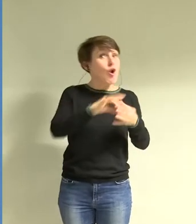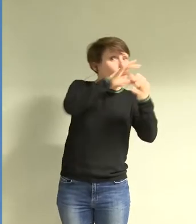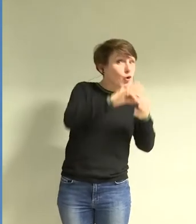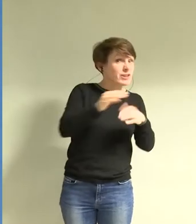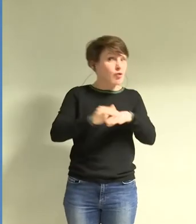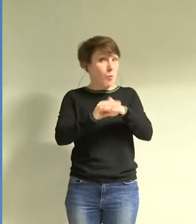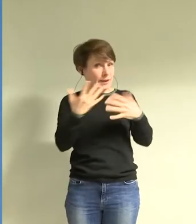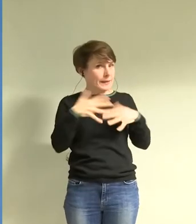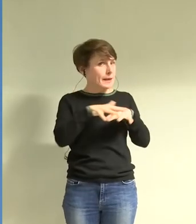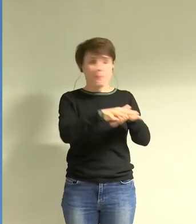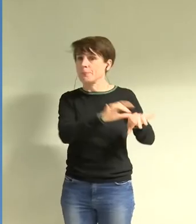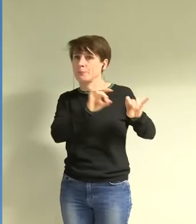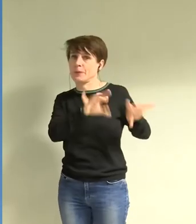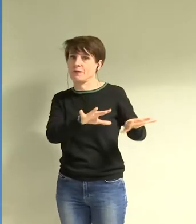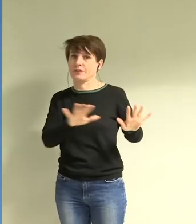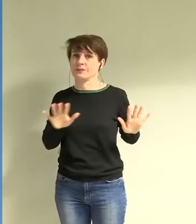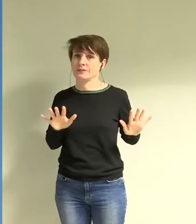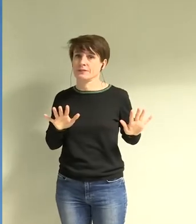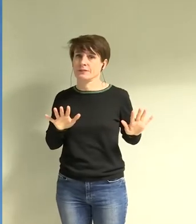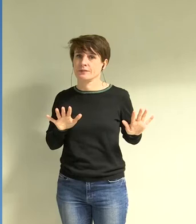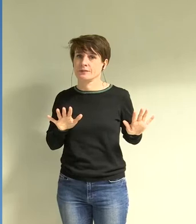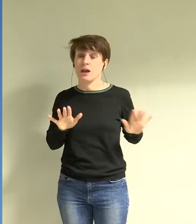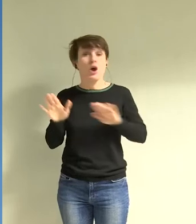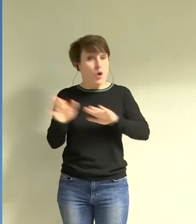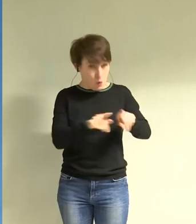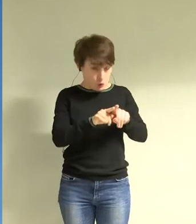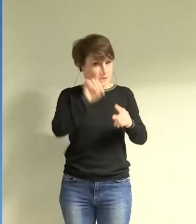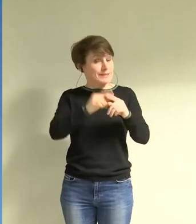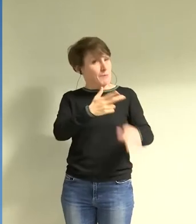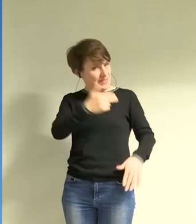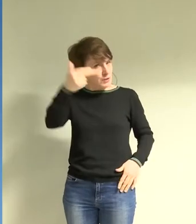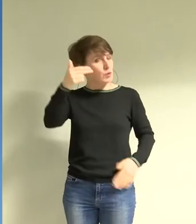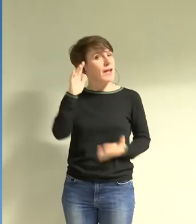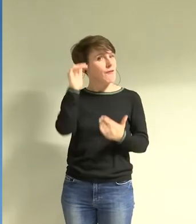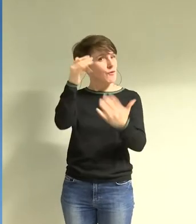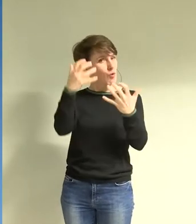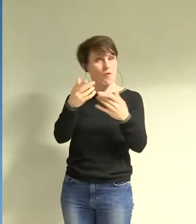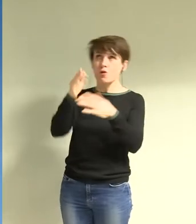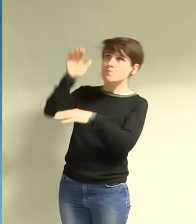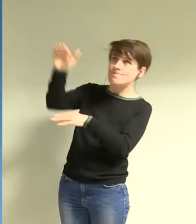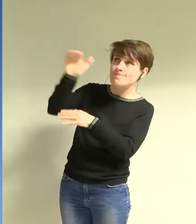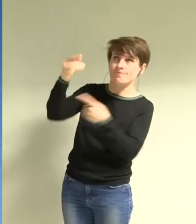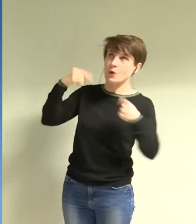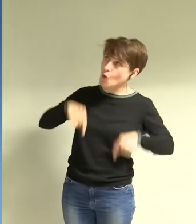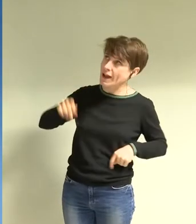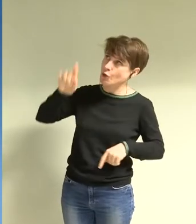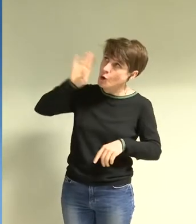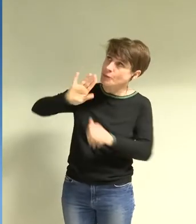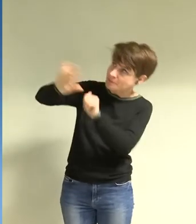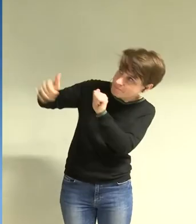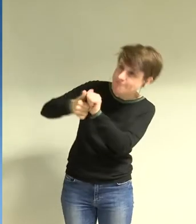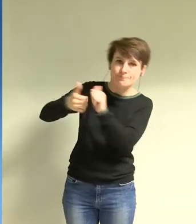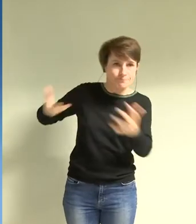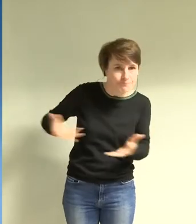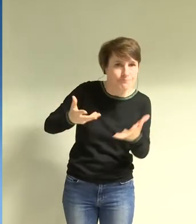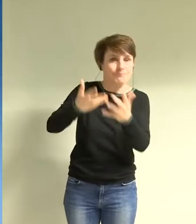et à la fois au plan national par se veut nous souhaitons appelé le gouvernement à nous secondes et 1 seconde et les collectivités locales